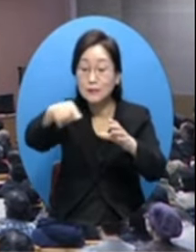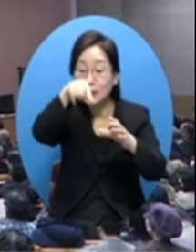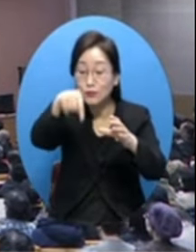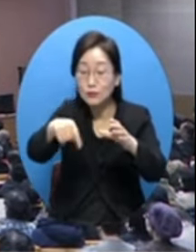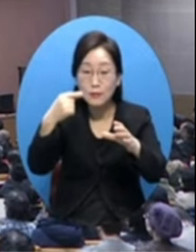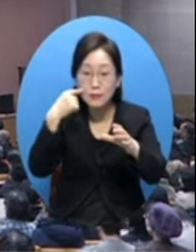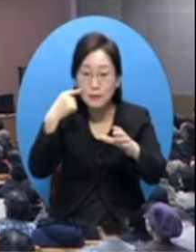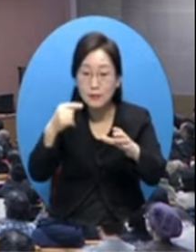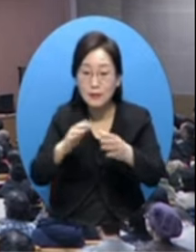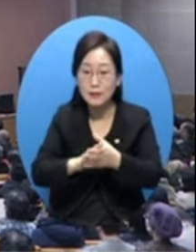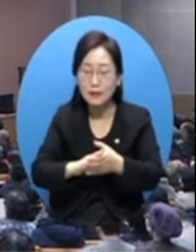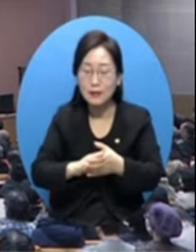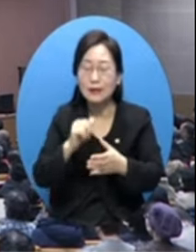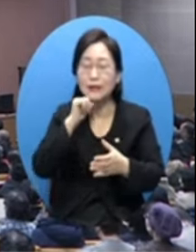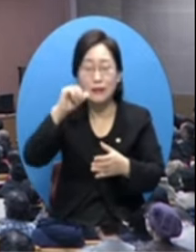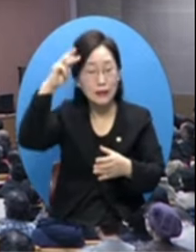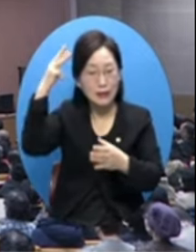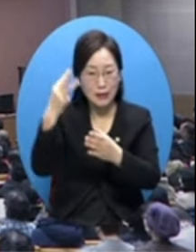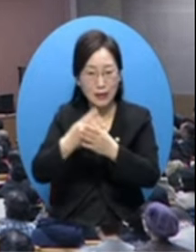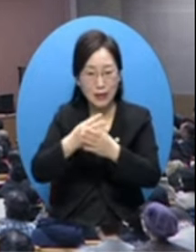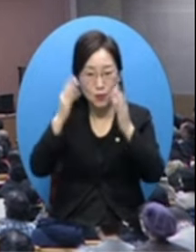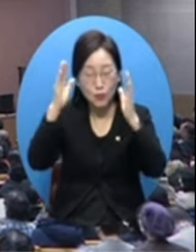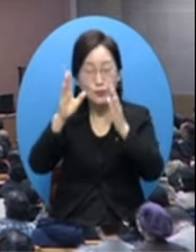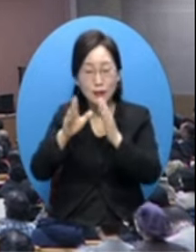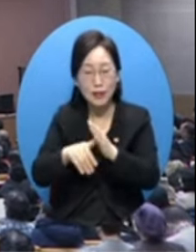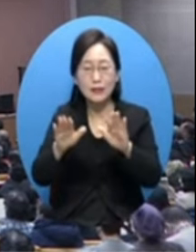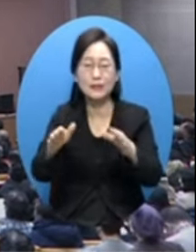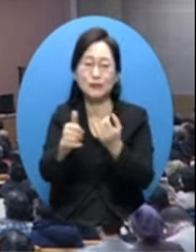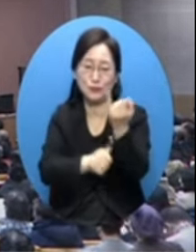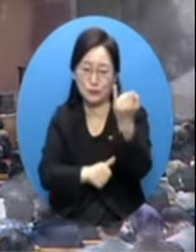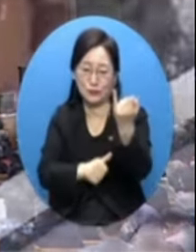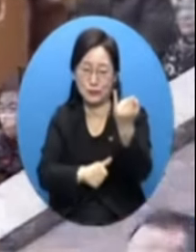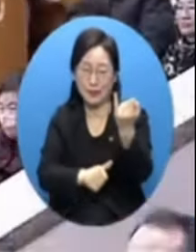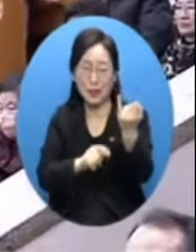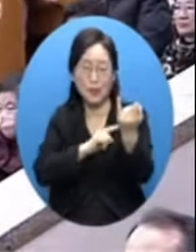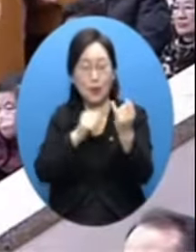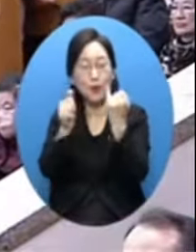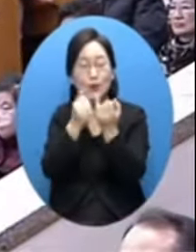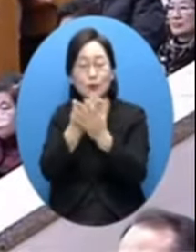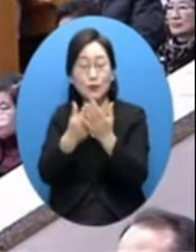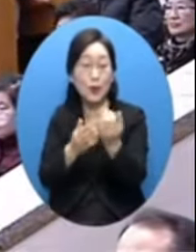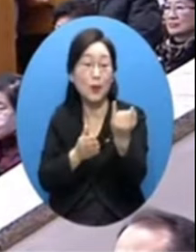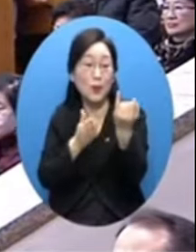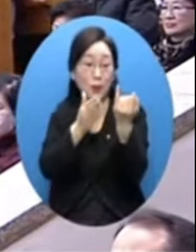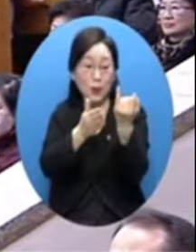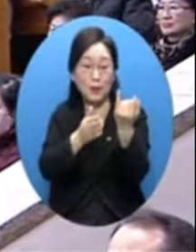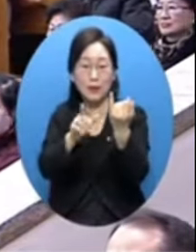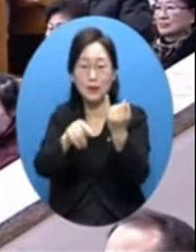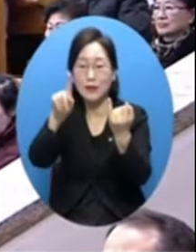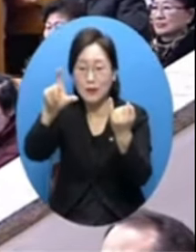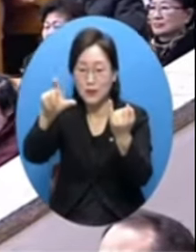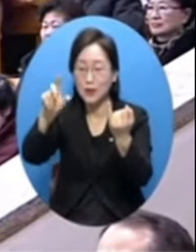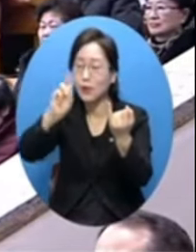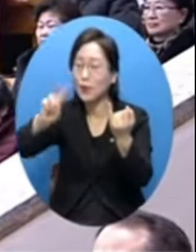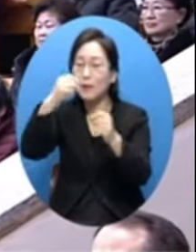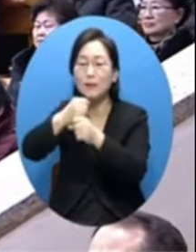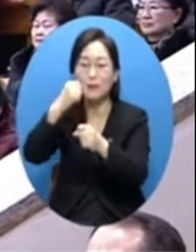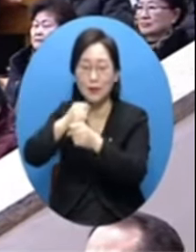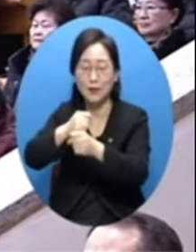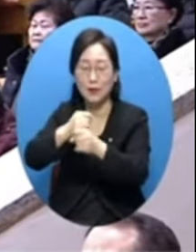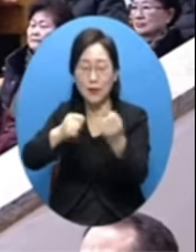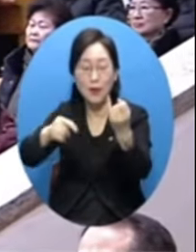가난한 대학원 시절에 지금 아내에게 프로포즈 하면서 15개 곡을 지어서 그